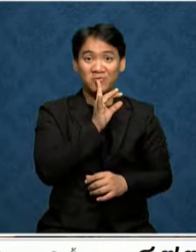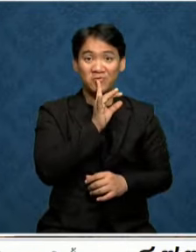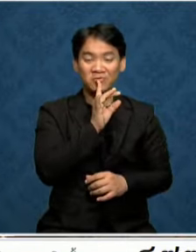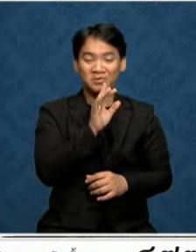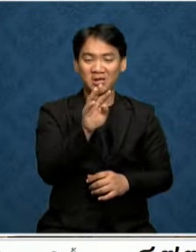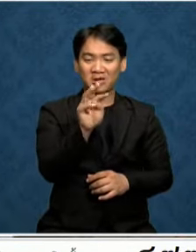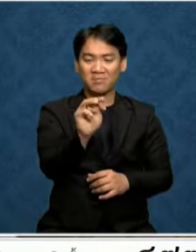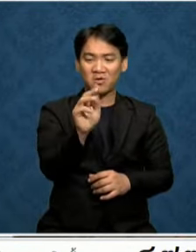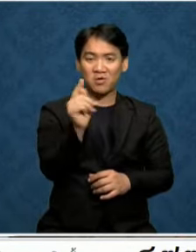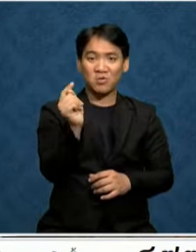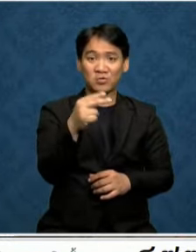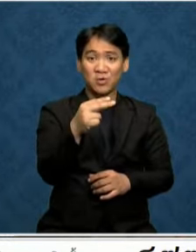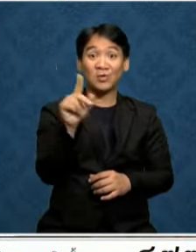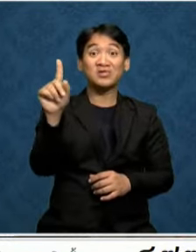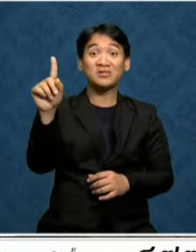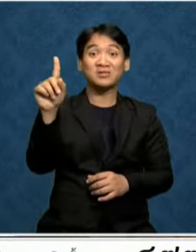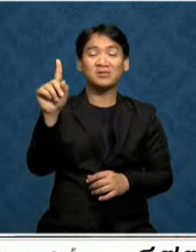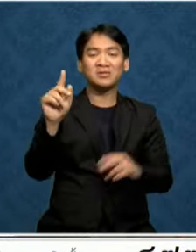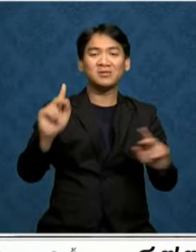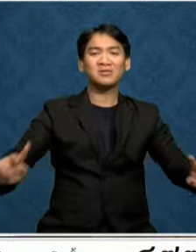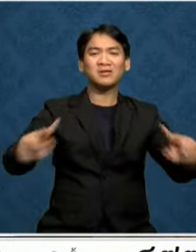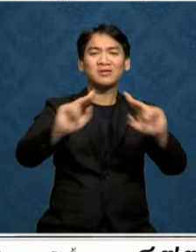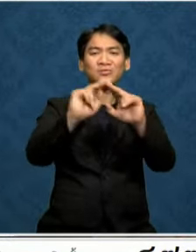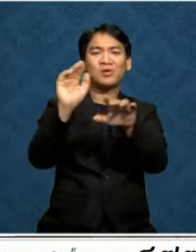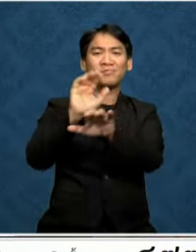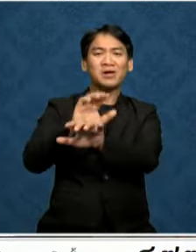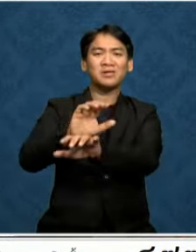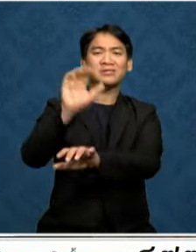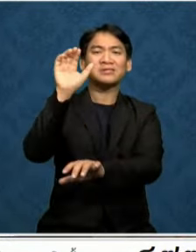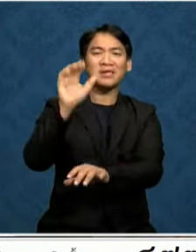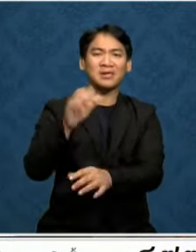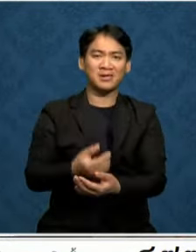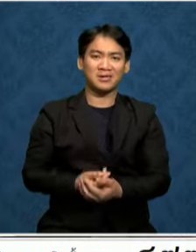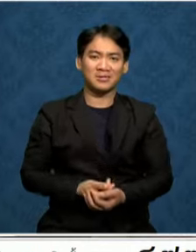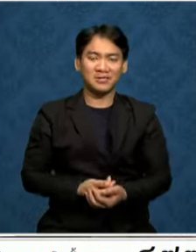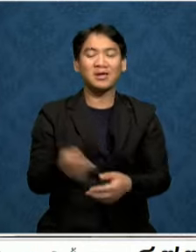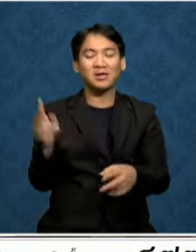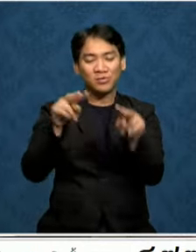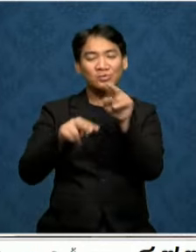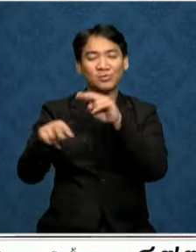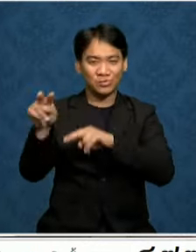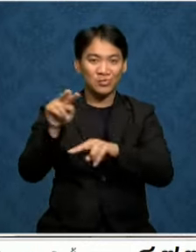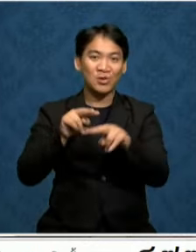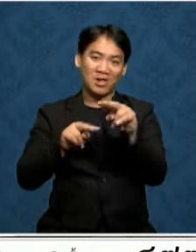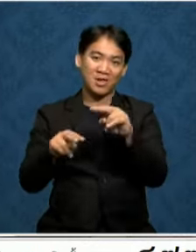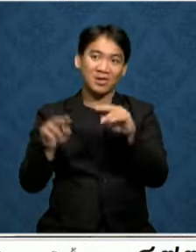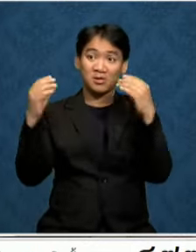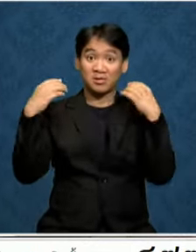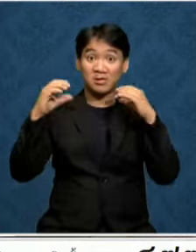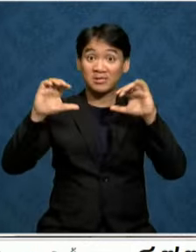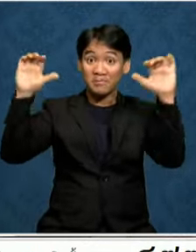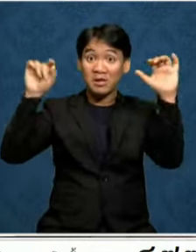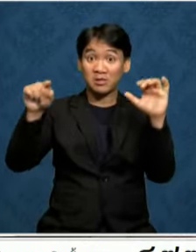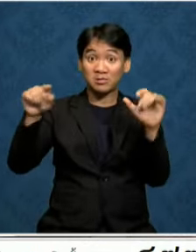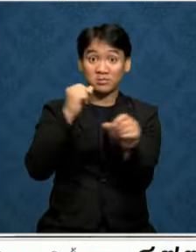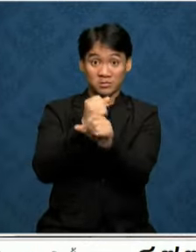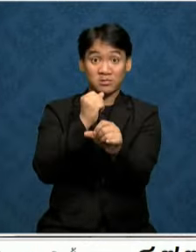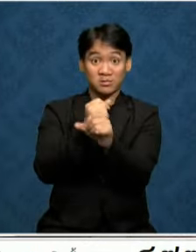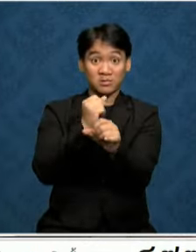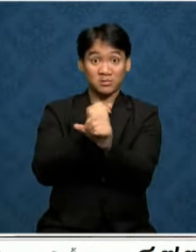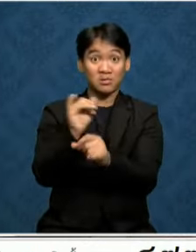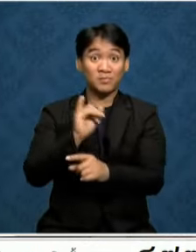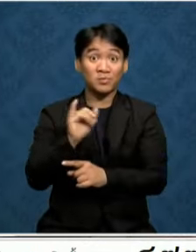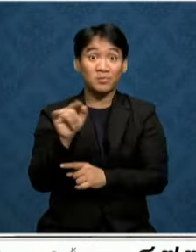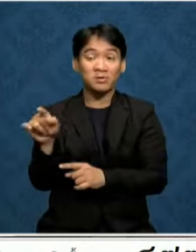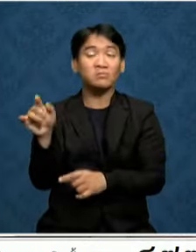.1 นะครับกระทรวงมหาดไทยสามารถออกกฎกระทรวงมาควบคุมได้ซึ่งเป็นอำนาจของฝ่ายรัฐบาลอยู่แล้วท่านจะเห็นยังไงท่านควบคุมได้เล